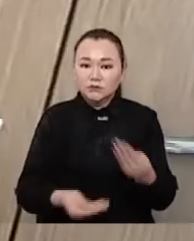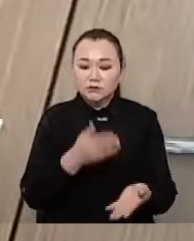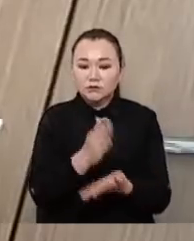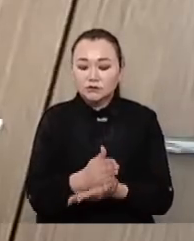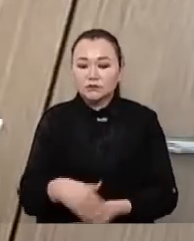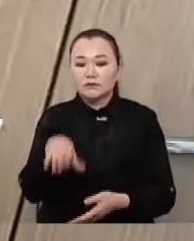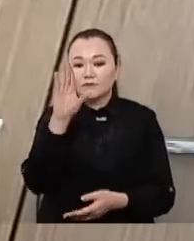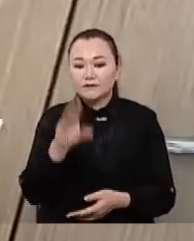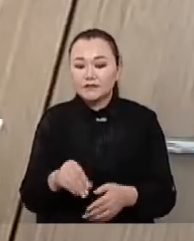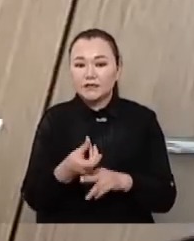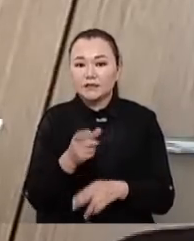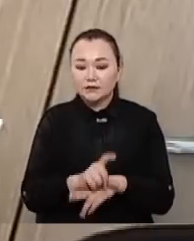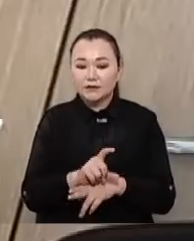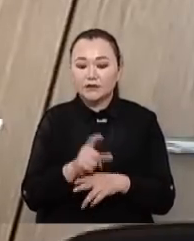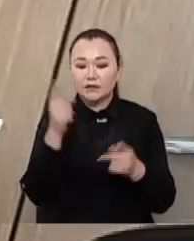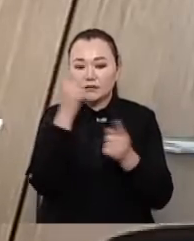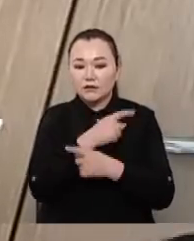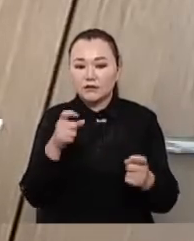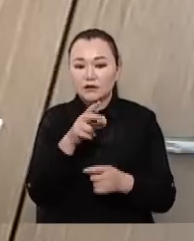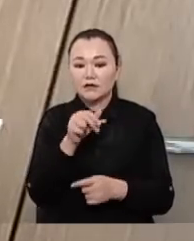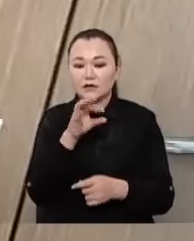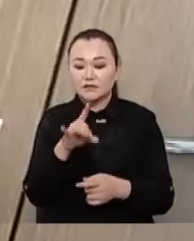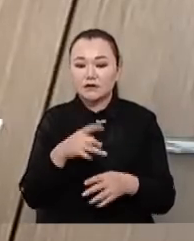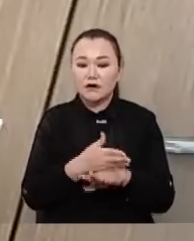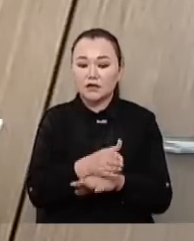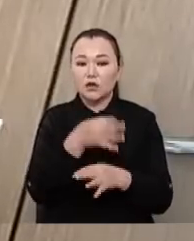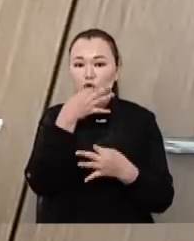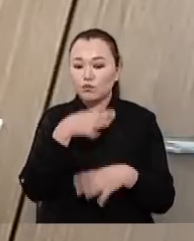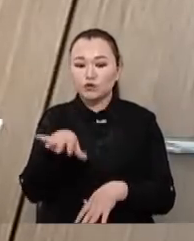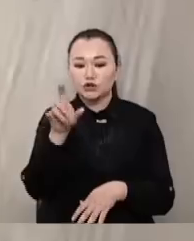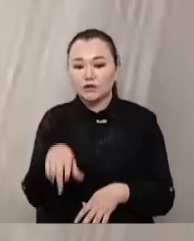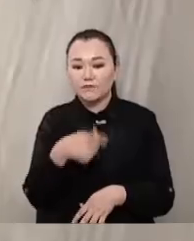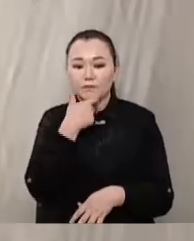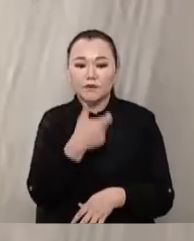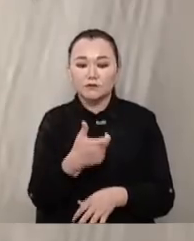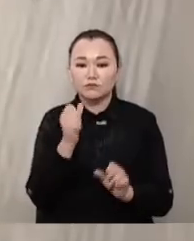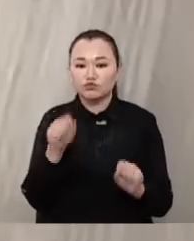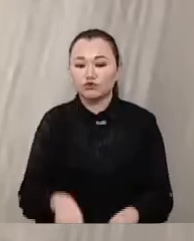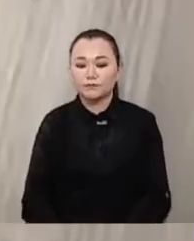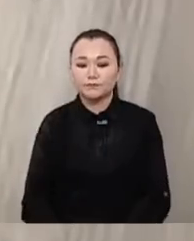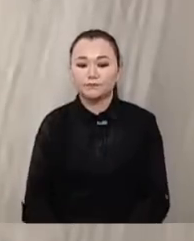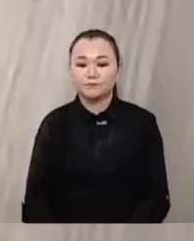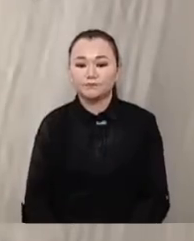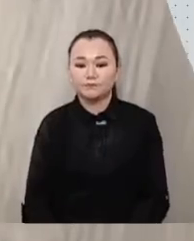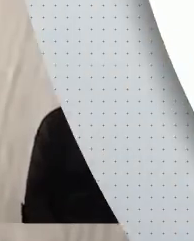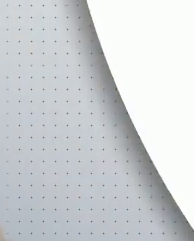оның барлығын осы жария кадастрлық картадан кез келген адам көріп отыра алады.